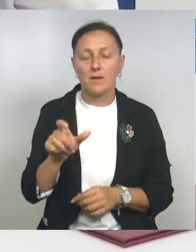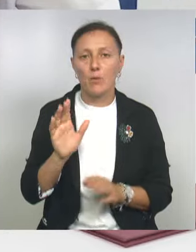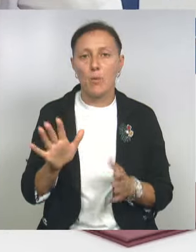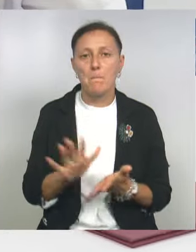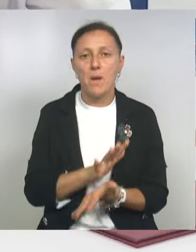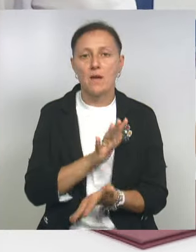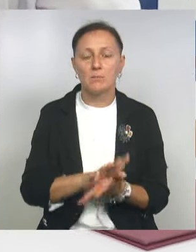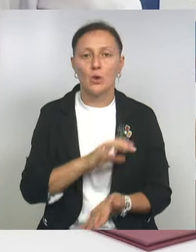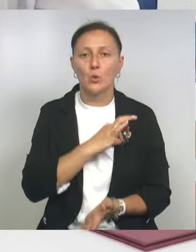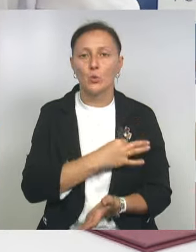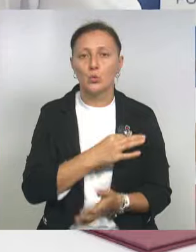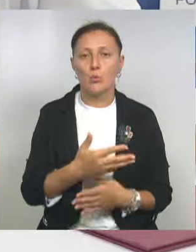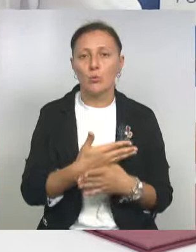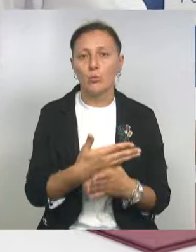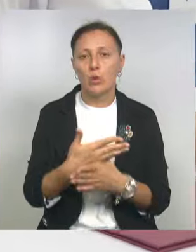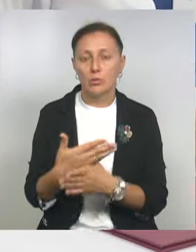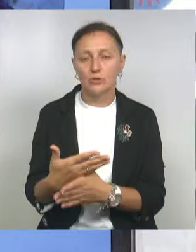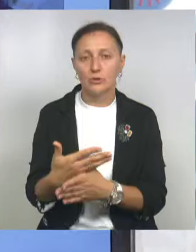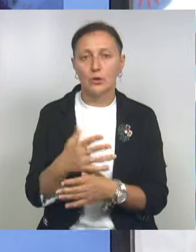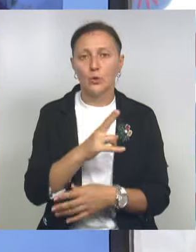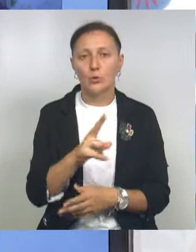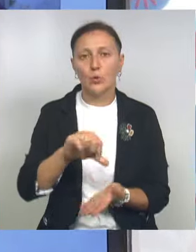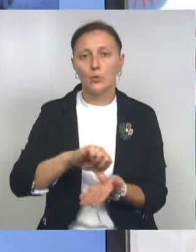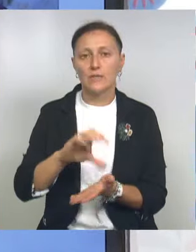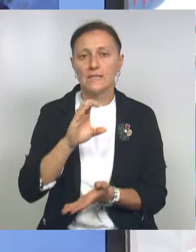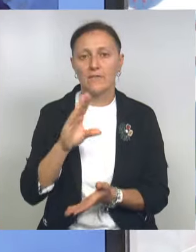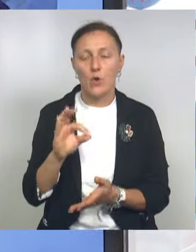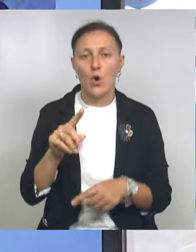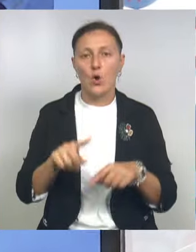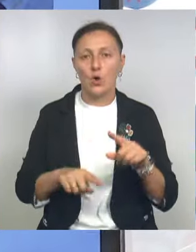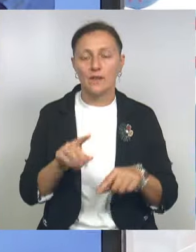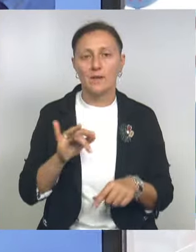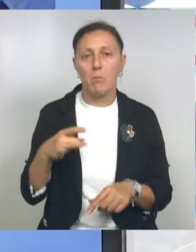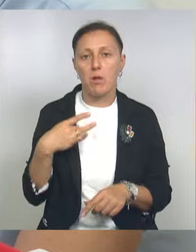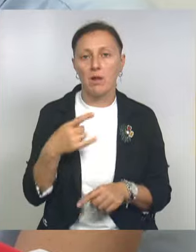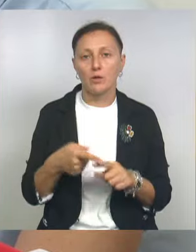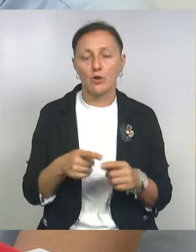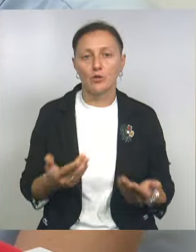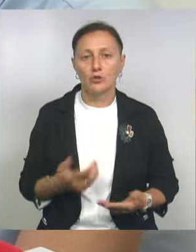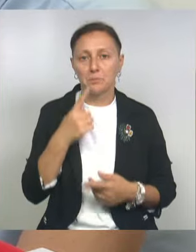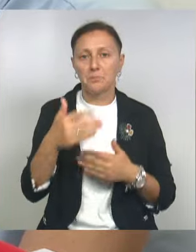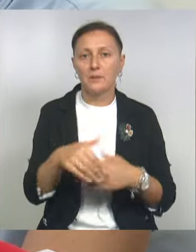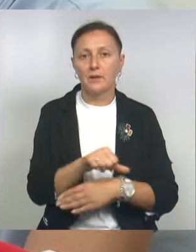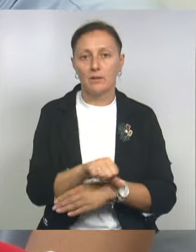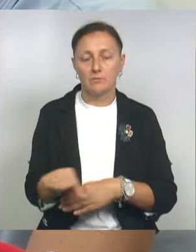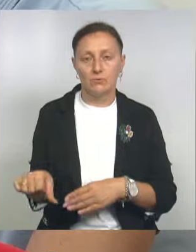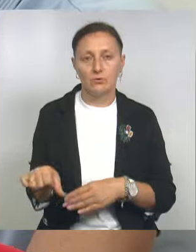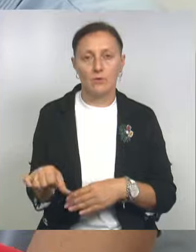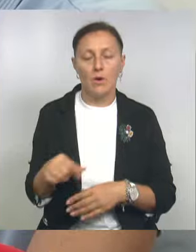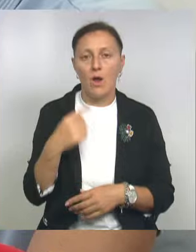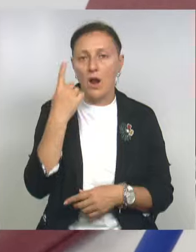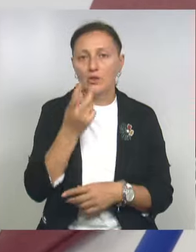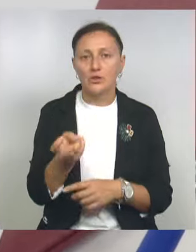бесплатную юридическую помощь участникам спецоперации их родным а также Белгород проживающим в приграничье очный приём